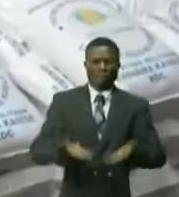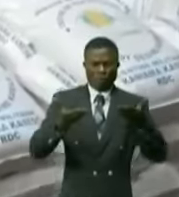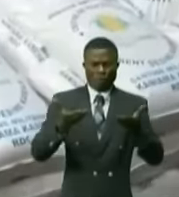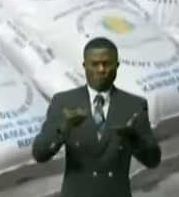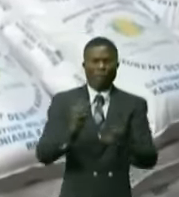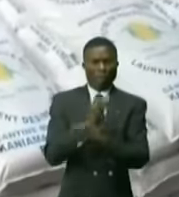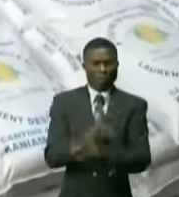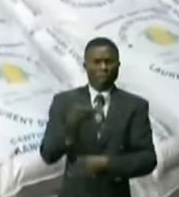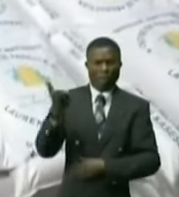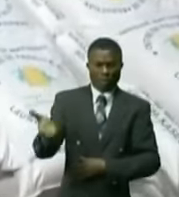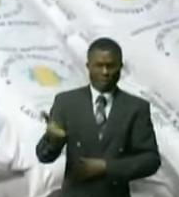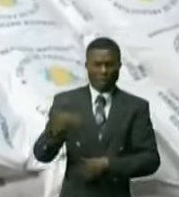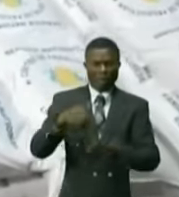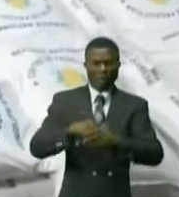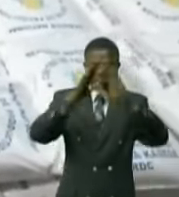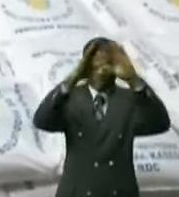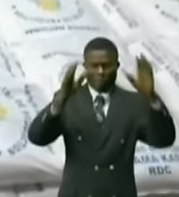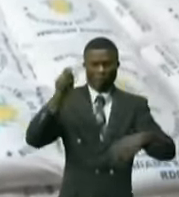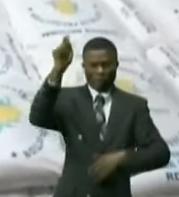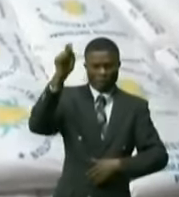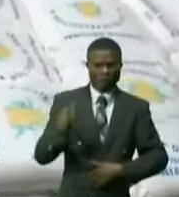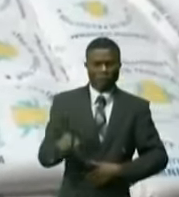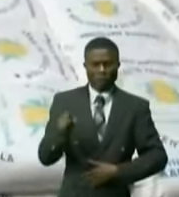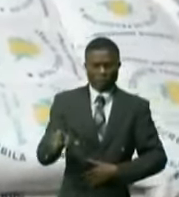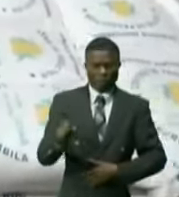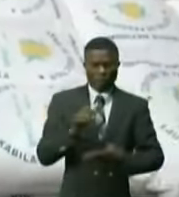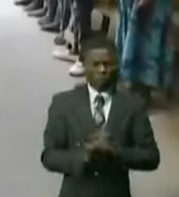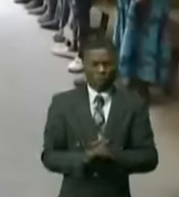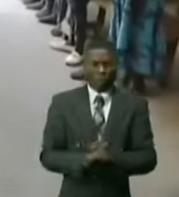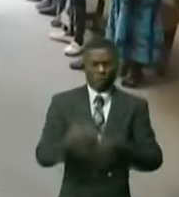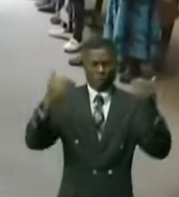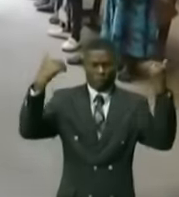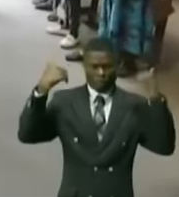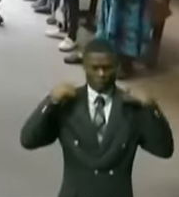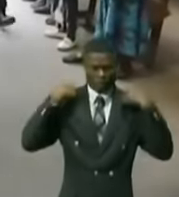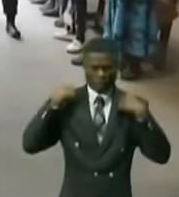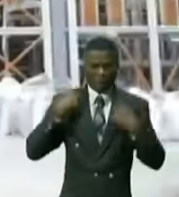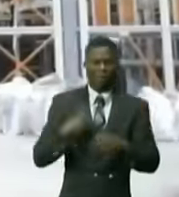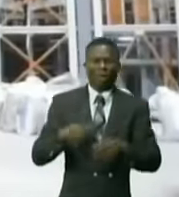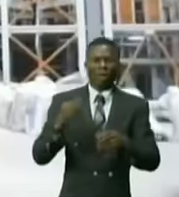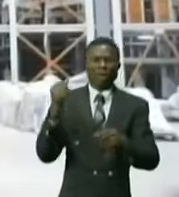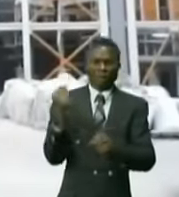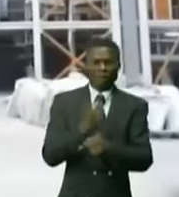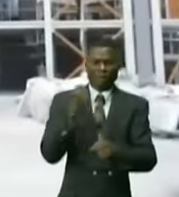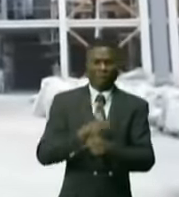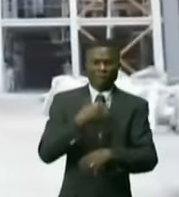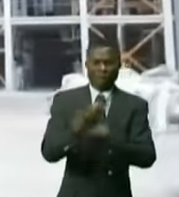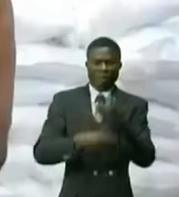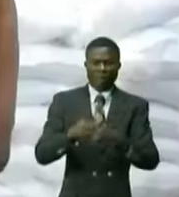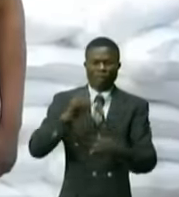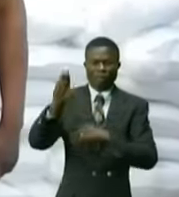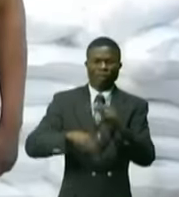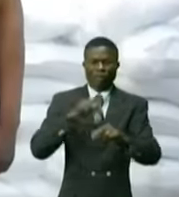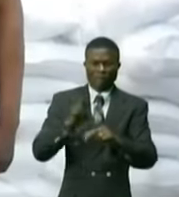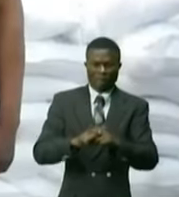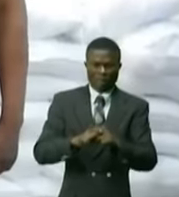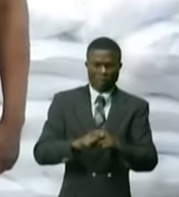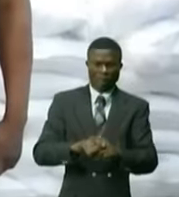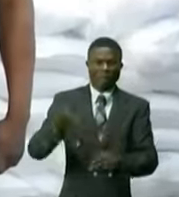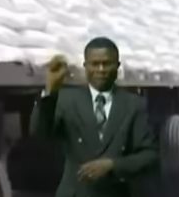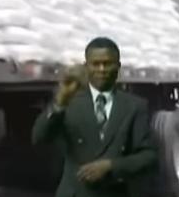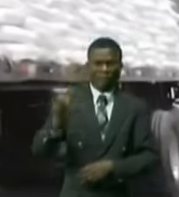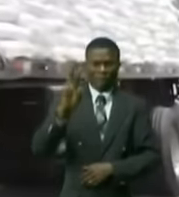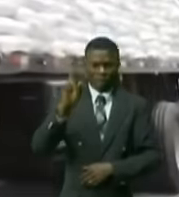sont disponibles dans ces cantines de militaires. Les commandants du service national, le général-major Jean-Pierre